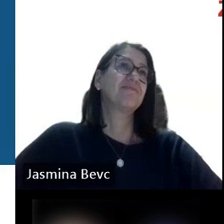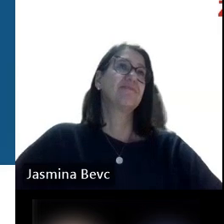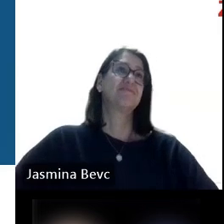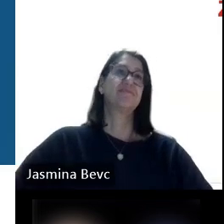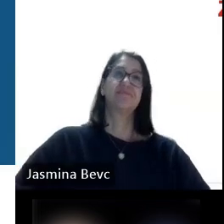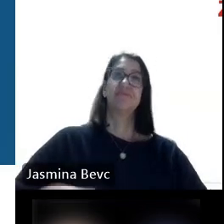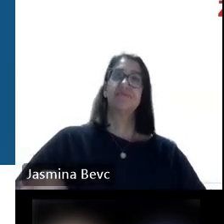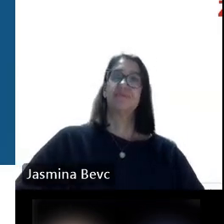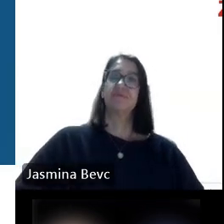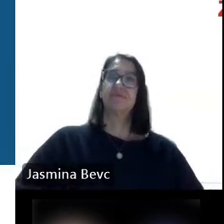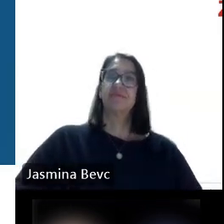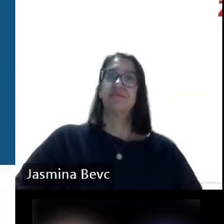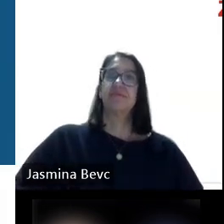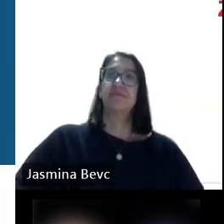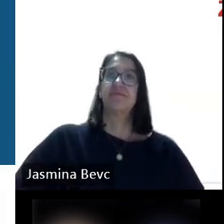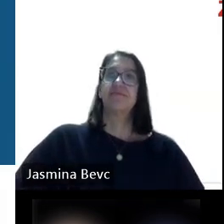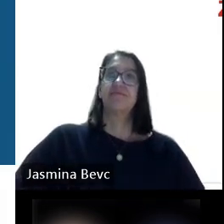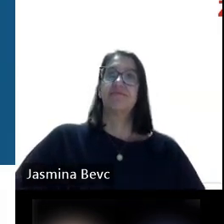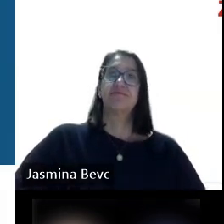Toplotne izgube hiše